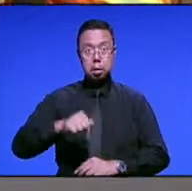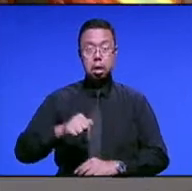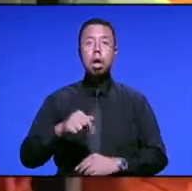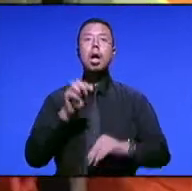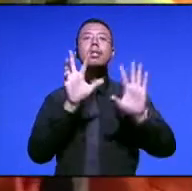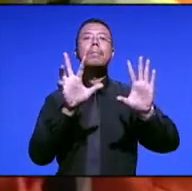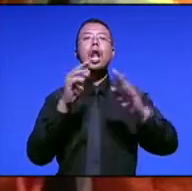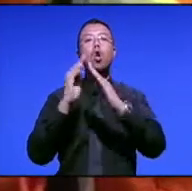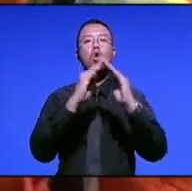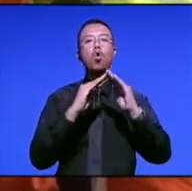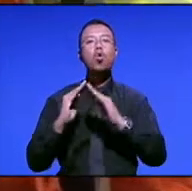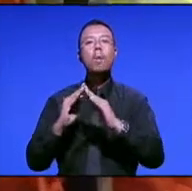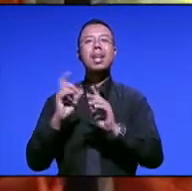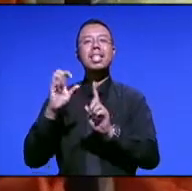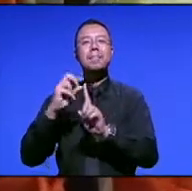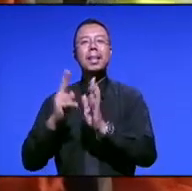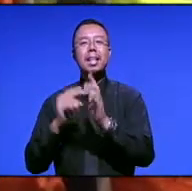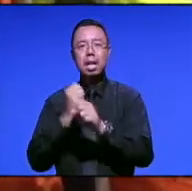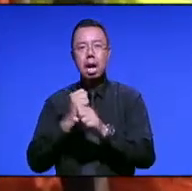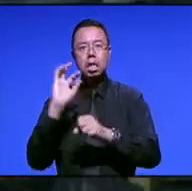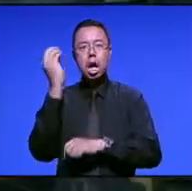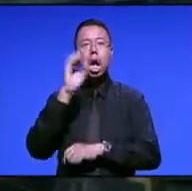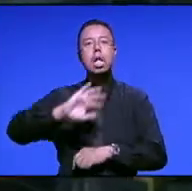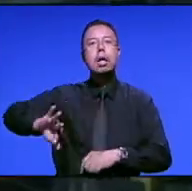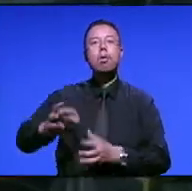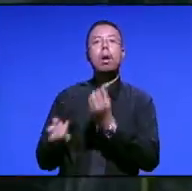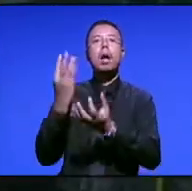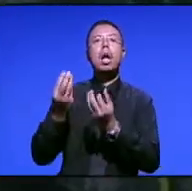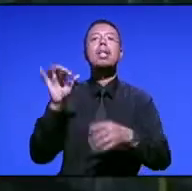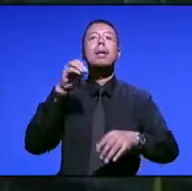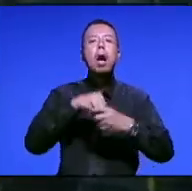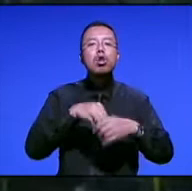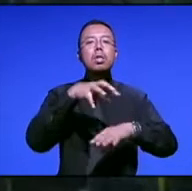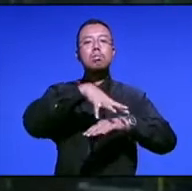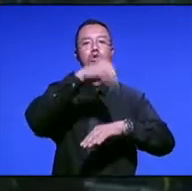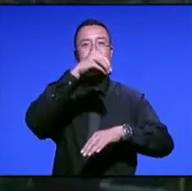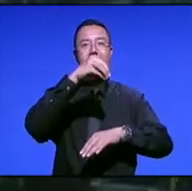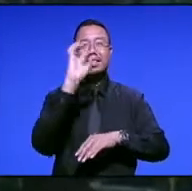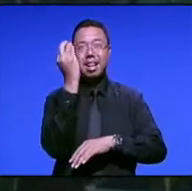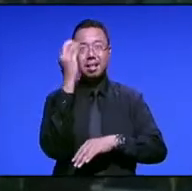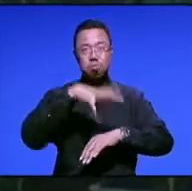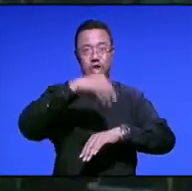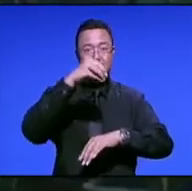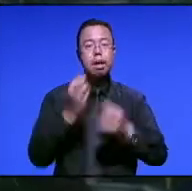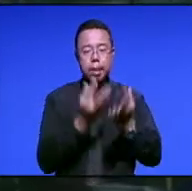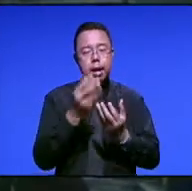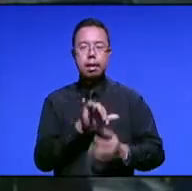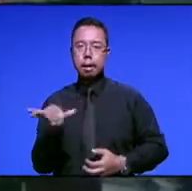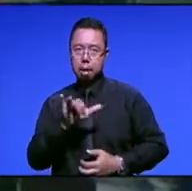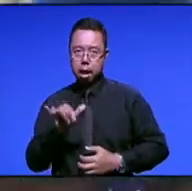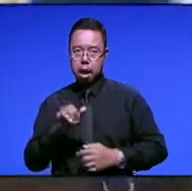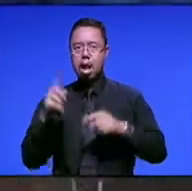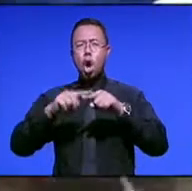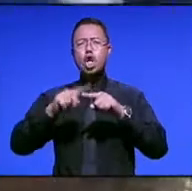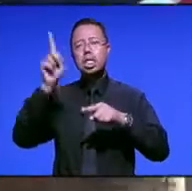9 rumah di Cipinang Besar, Jakarta Timur, dan Cempaka Putih, Jakarta Pusat. Penyebab kebakaran diduga akibat terjadinya hubungan pendek arus